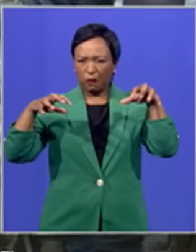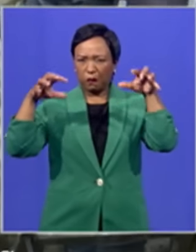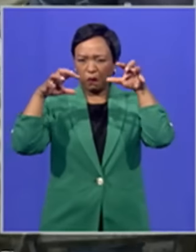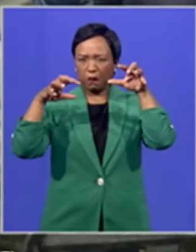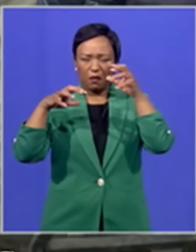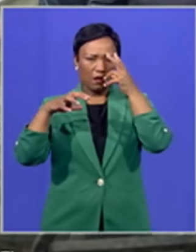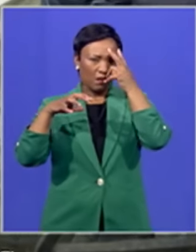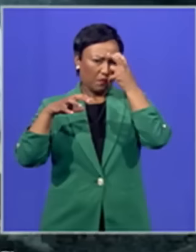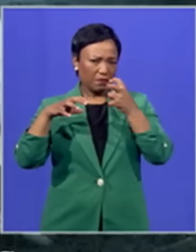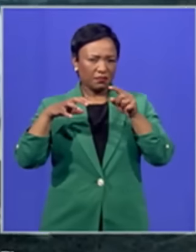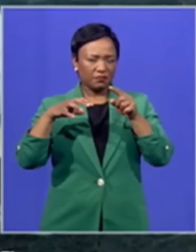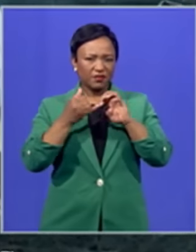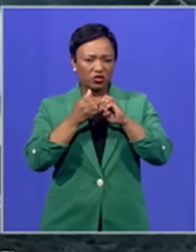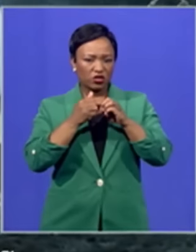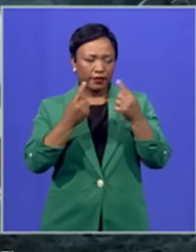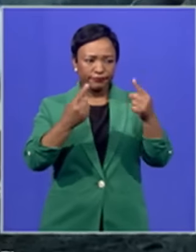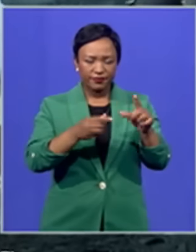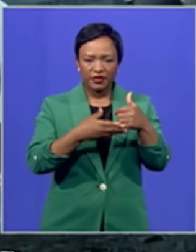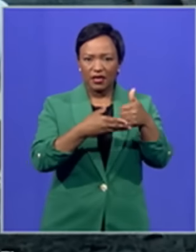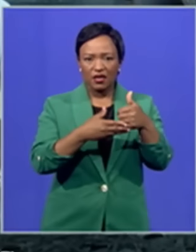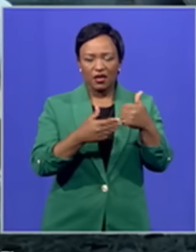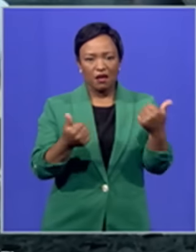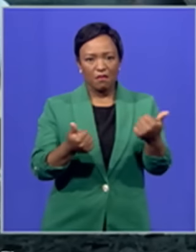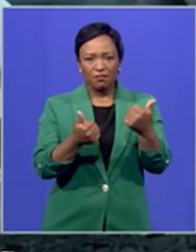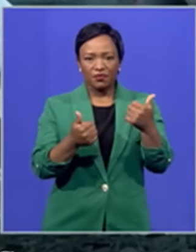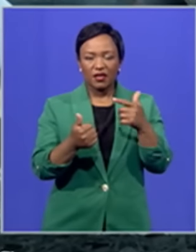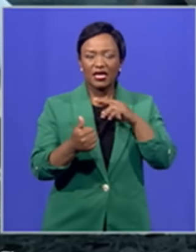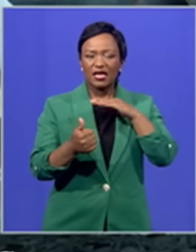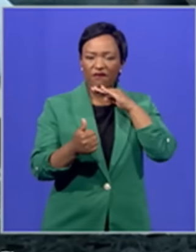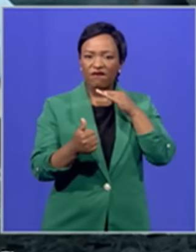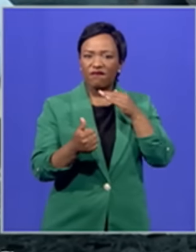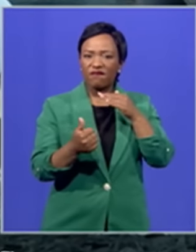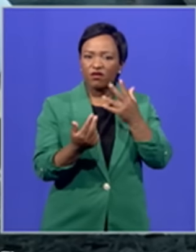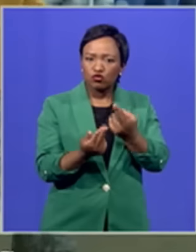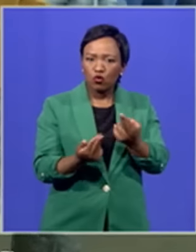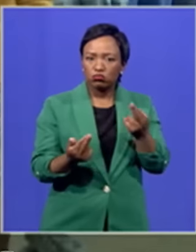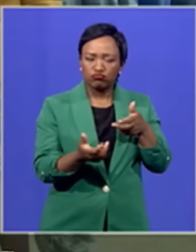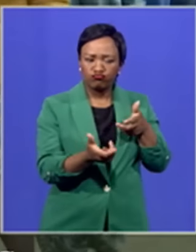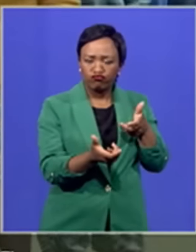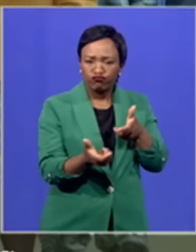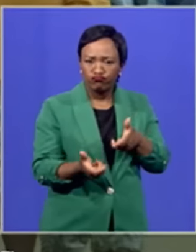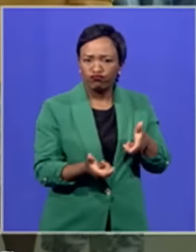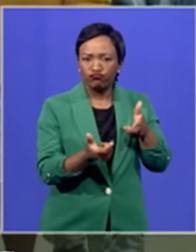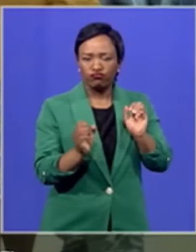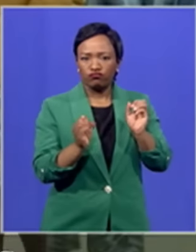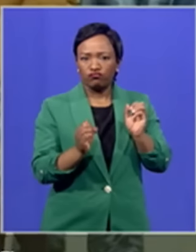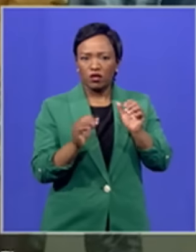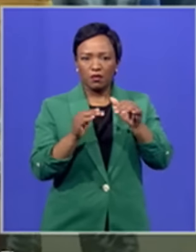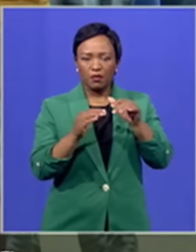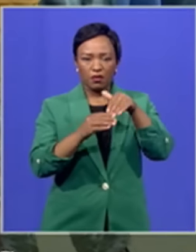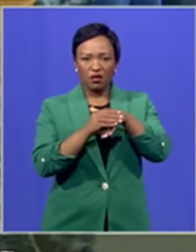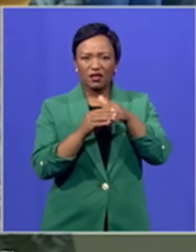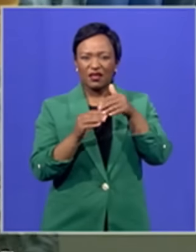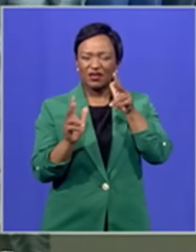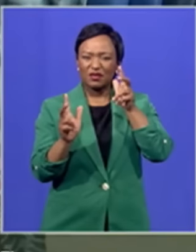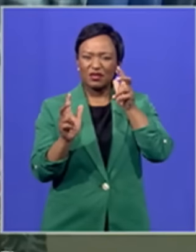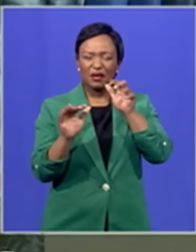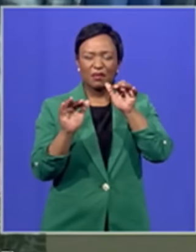Ba re ba lekile go thuša e fela bao ba sena ditlabelwa tša maleba go thuša bao ba bego ba le ka gare gomme ba re ba kwele batho ba